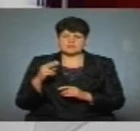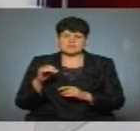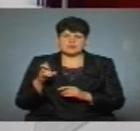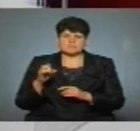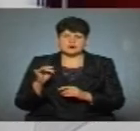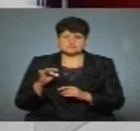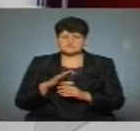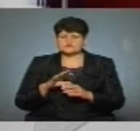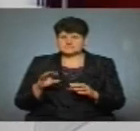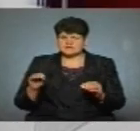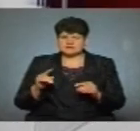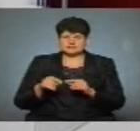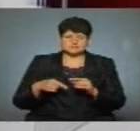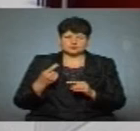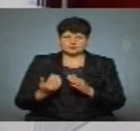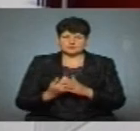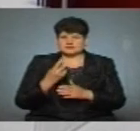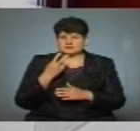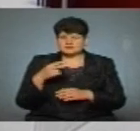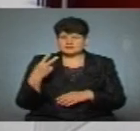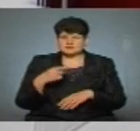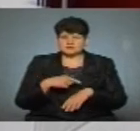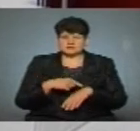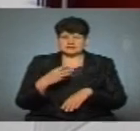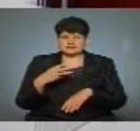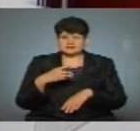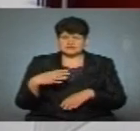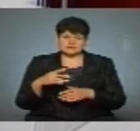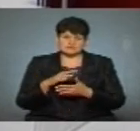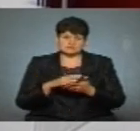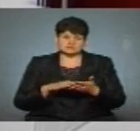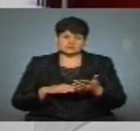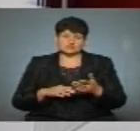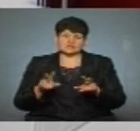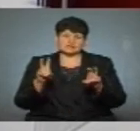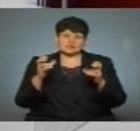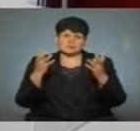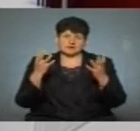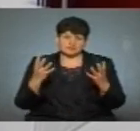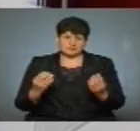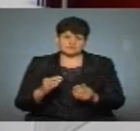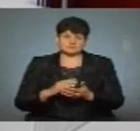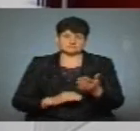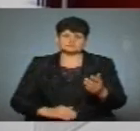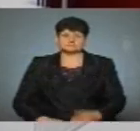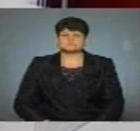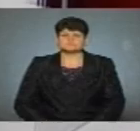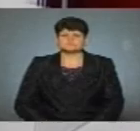мене все. Наступний випуск новин дивіться о 20:30. Вже за мить в прямому ефірі «Тема дня», тож не перемикайте.